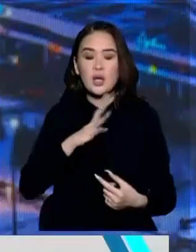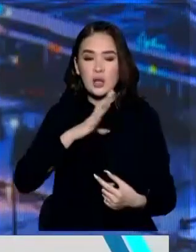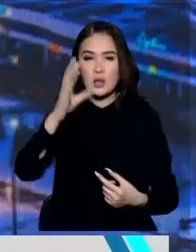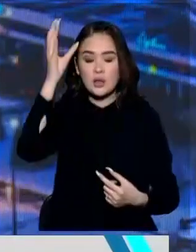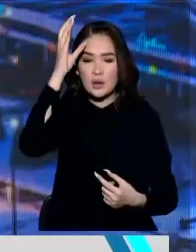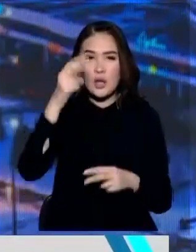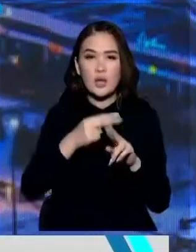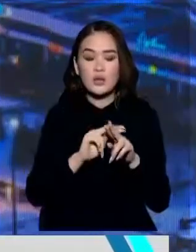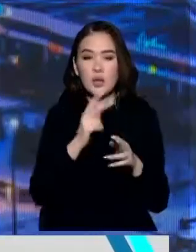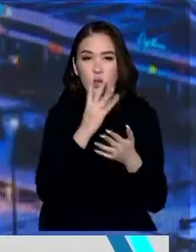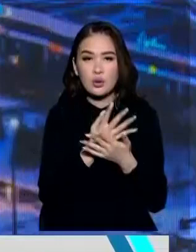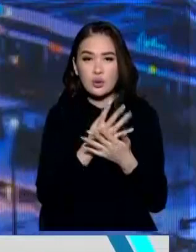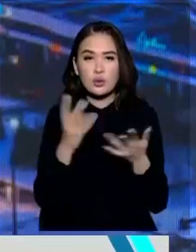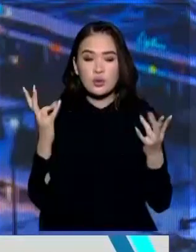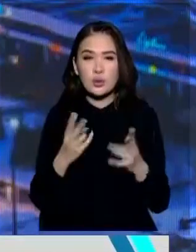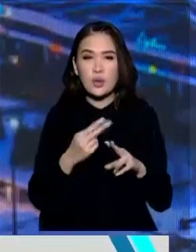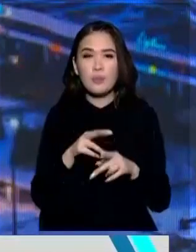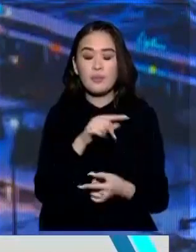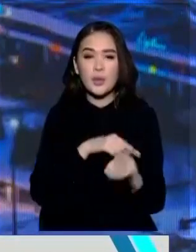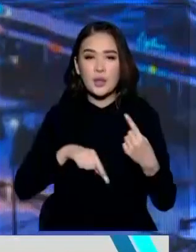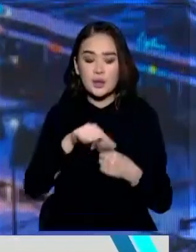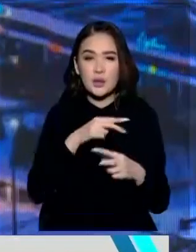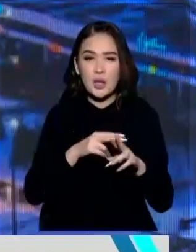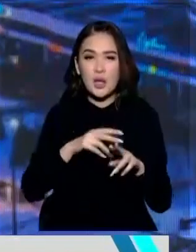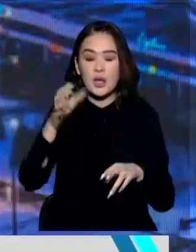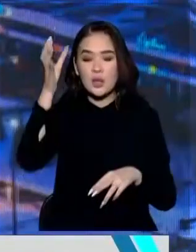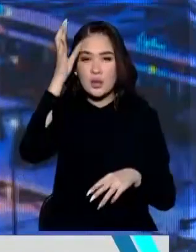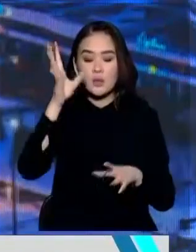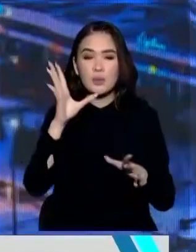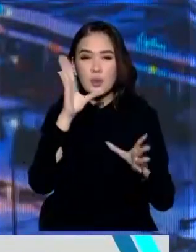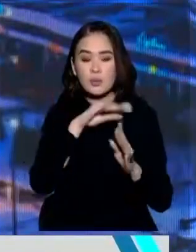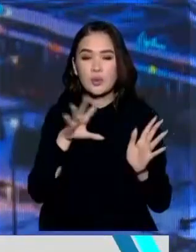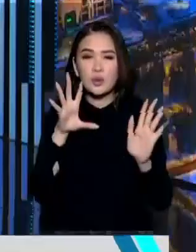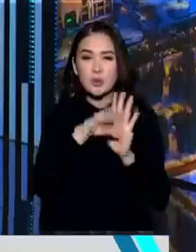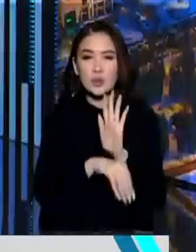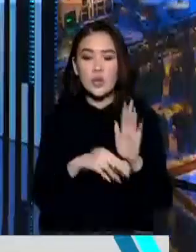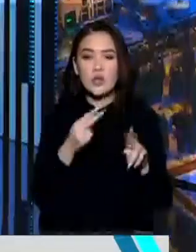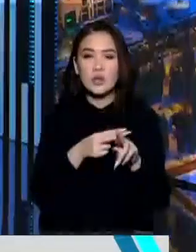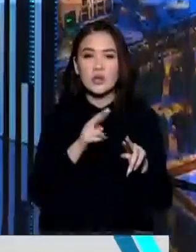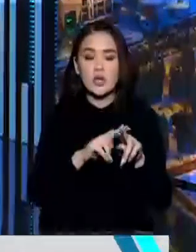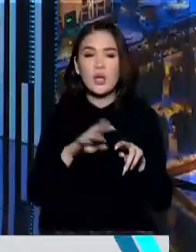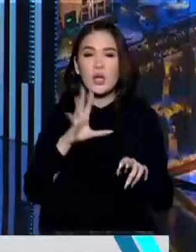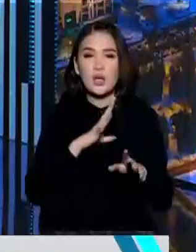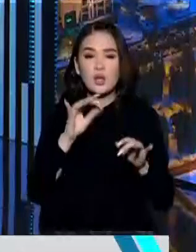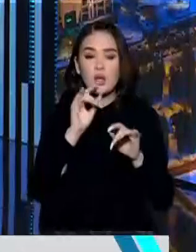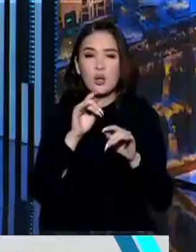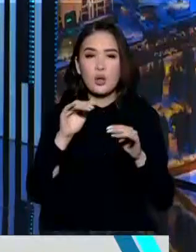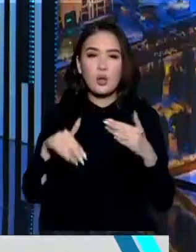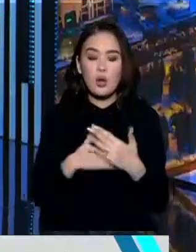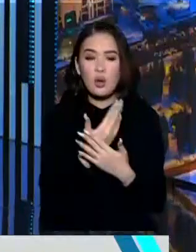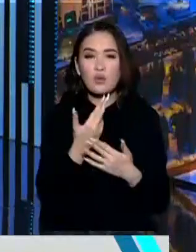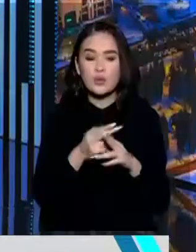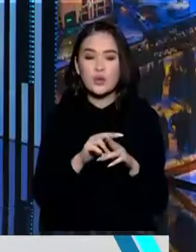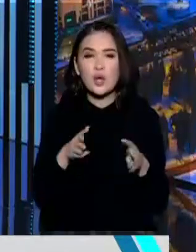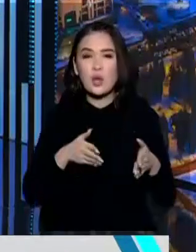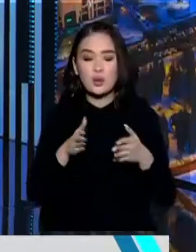бетін бұруымыз керек. Неге десеңіз, бизнес ғылыми жетістерге, ғылыми инновациялық өнімге бет